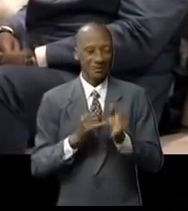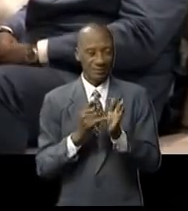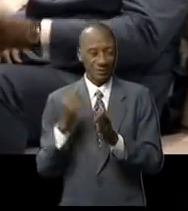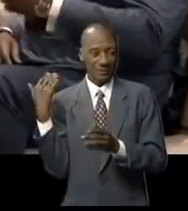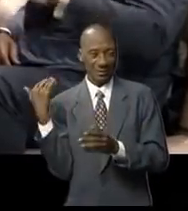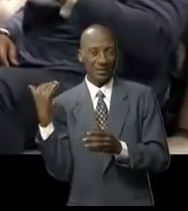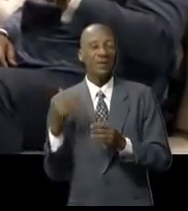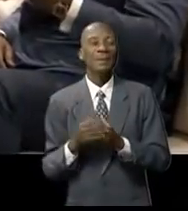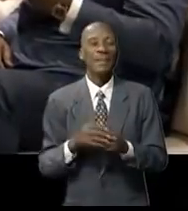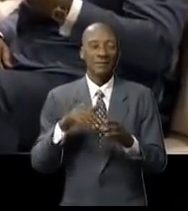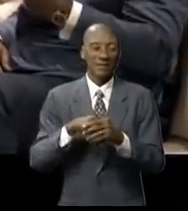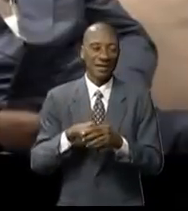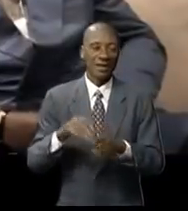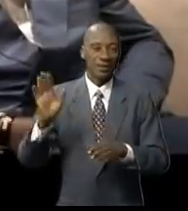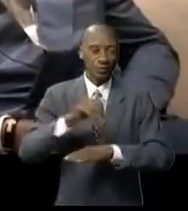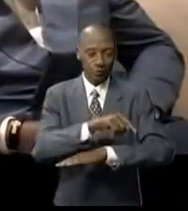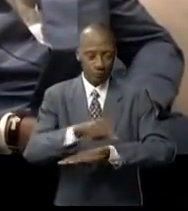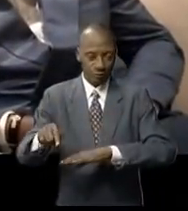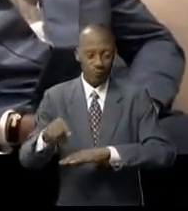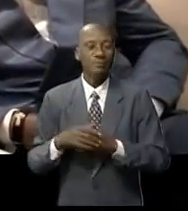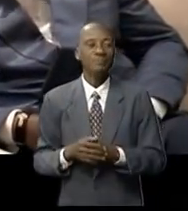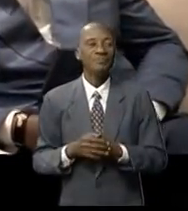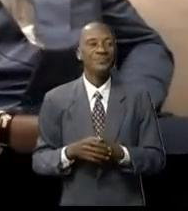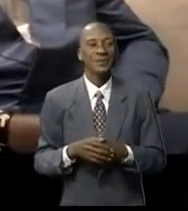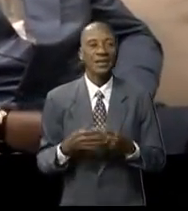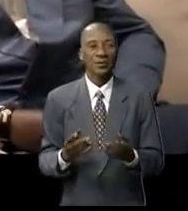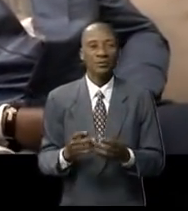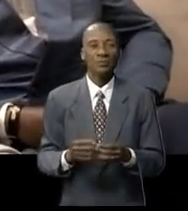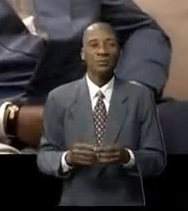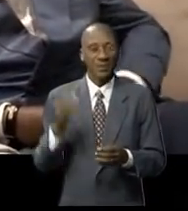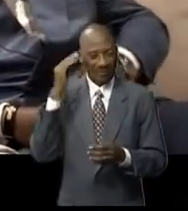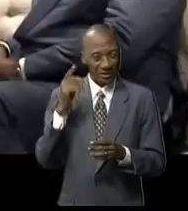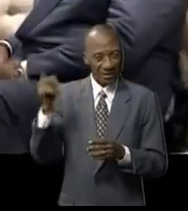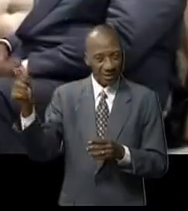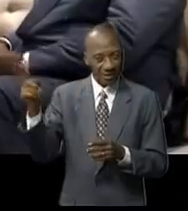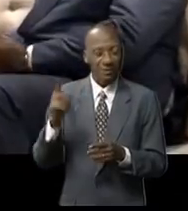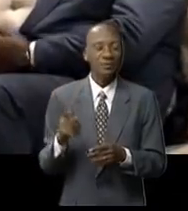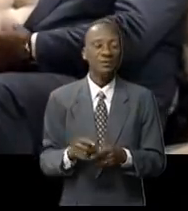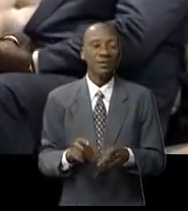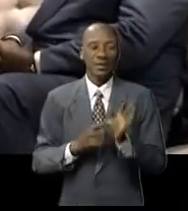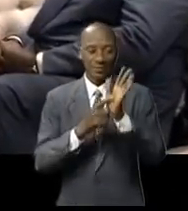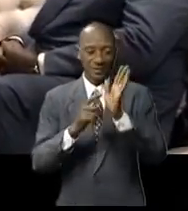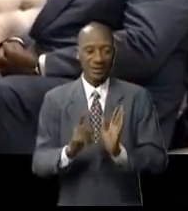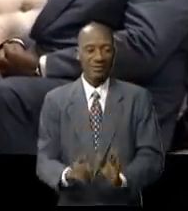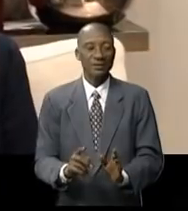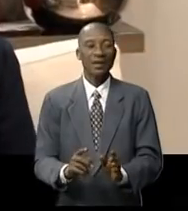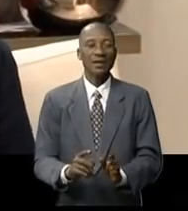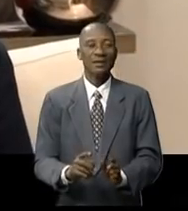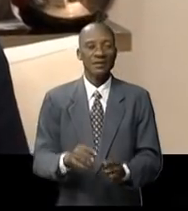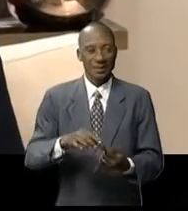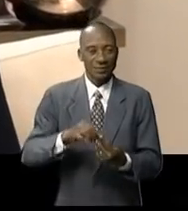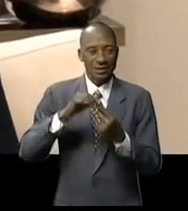Cité de l'Union africaine. La présence du diplomate des Émirats arabes unis et représentant personnel de son Altesse